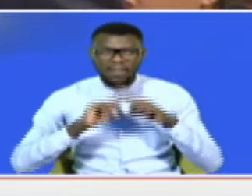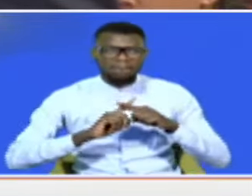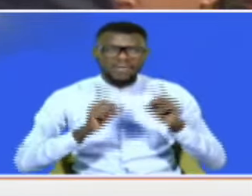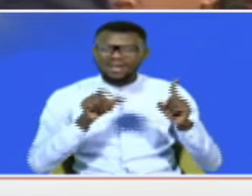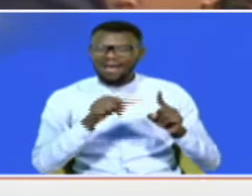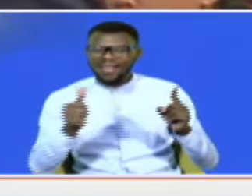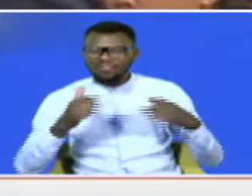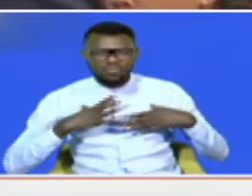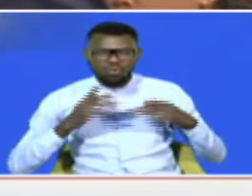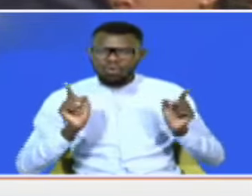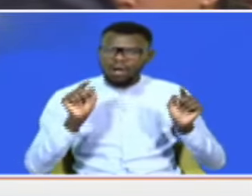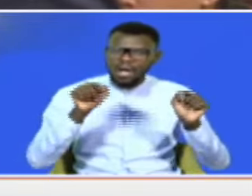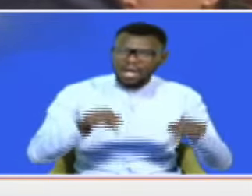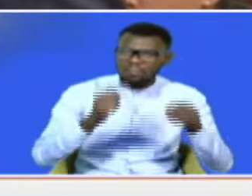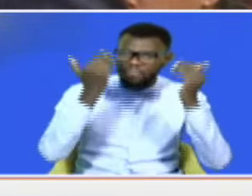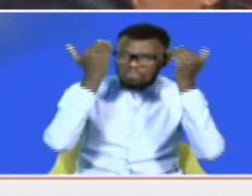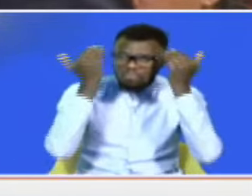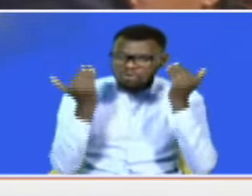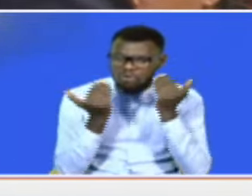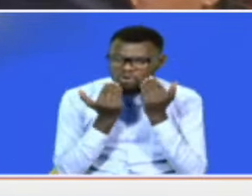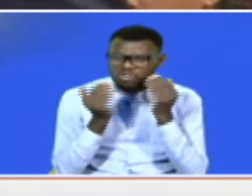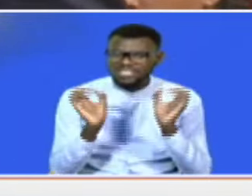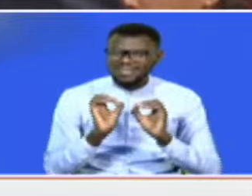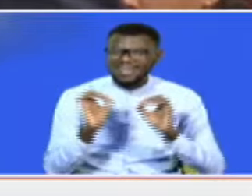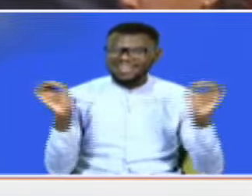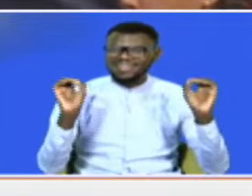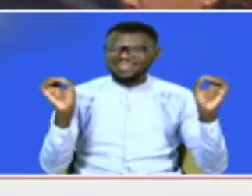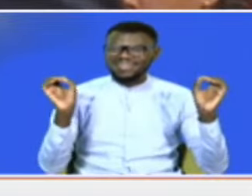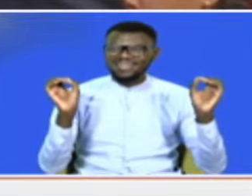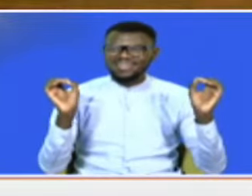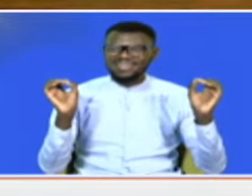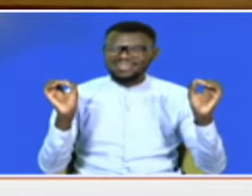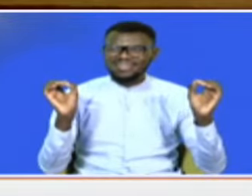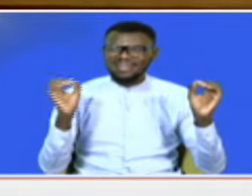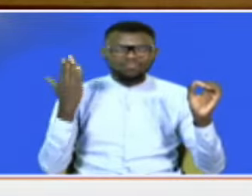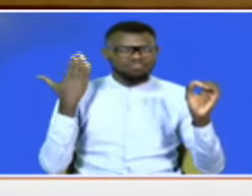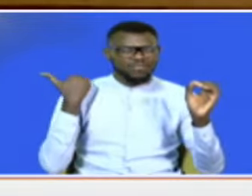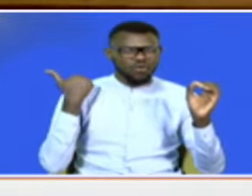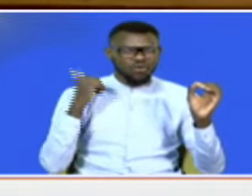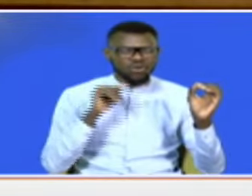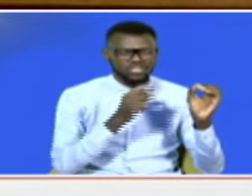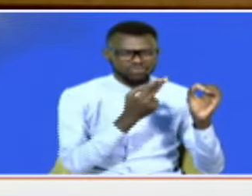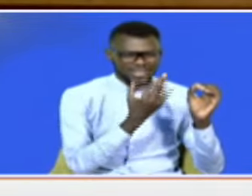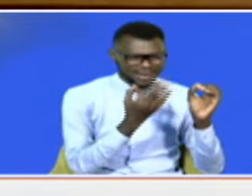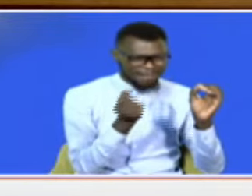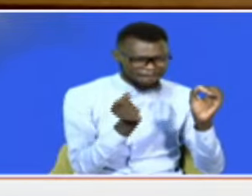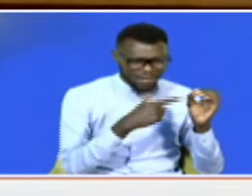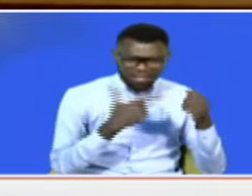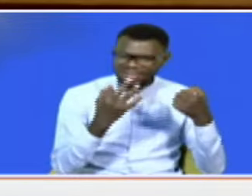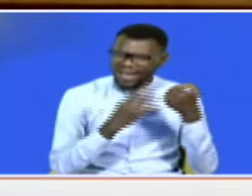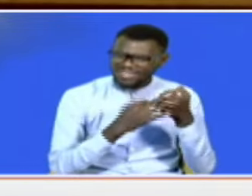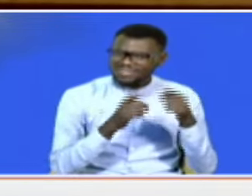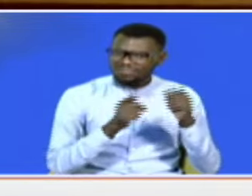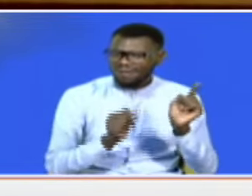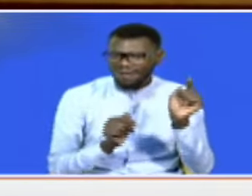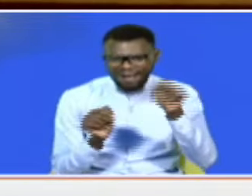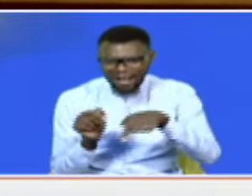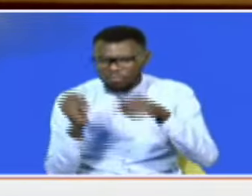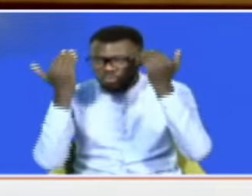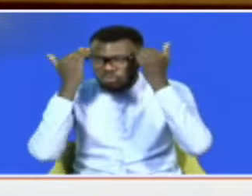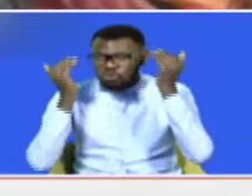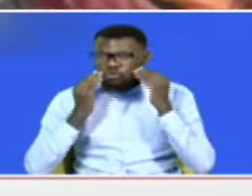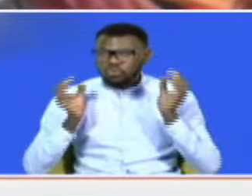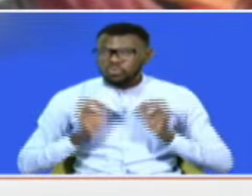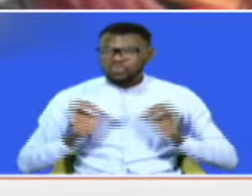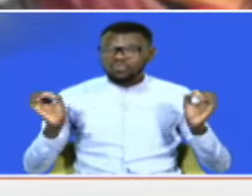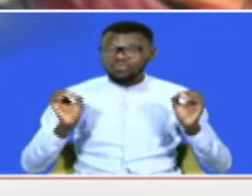bila kupeana sababu licha ya kukabidhiwa maagizo ya kufika mahakamani Agosti 23 mwaka huu. Wakati huo huo, mahakama